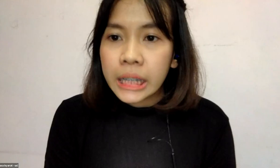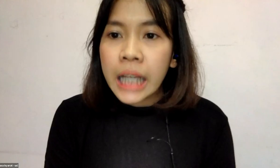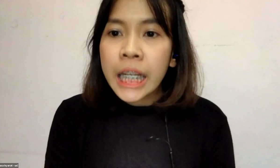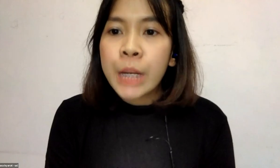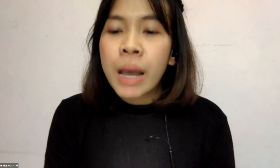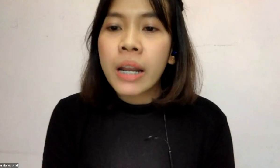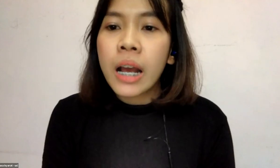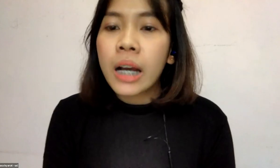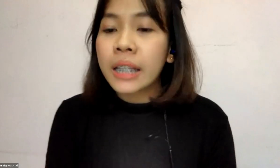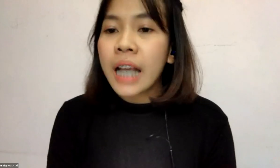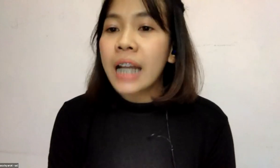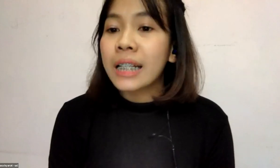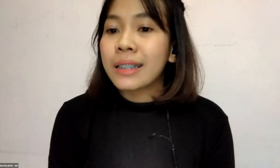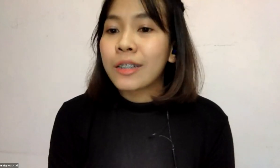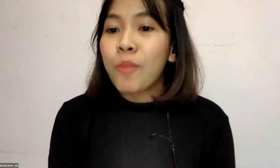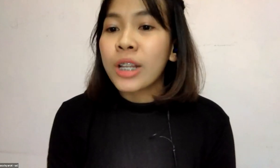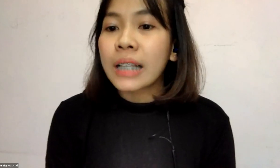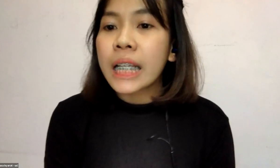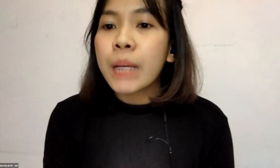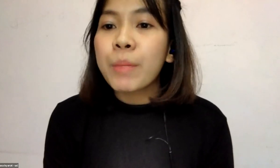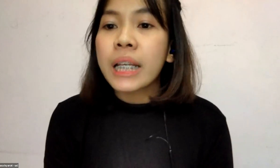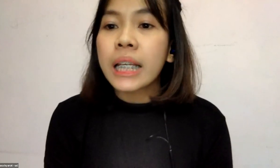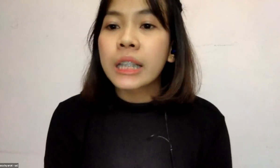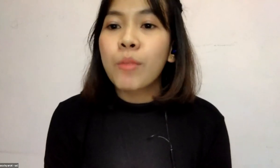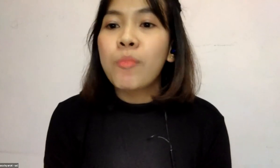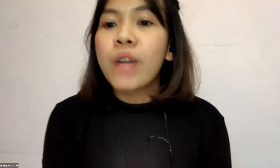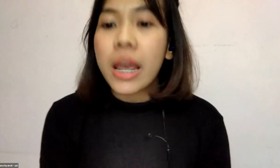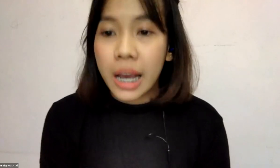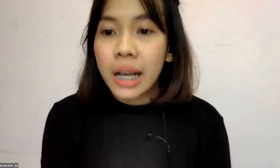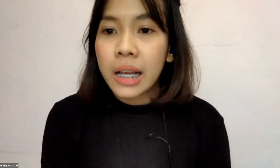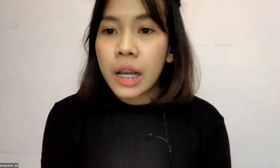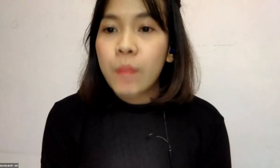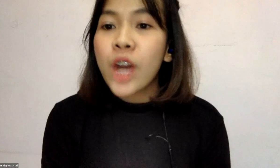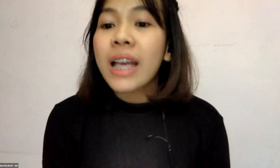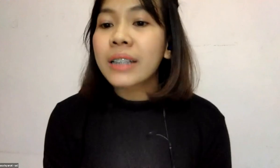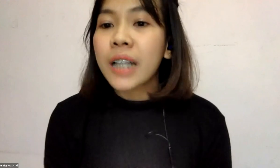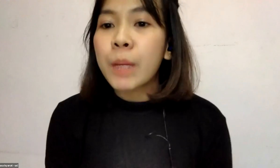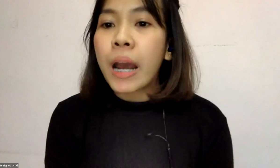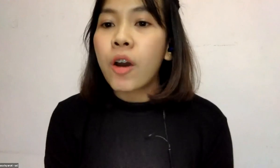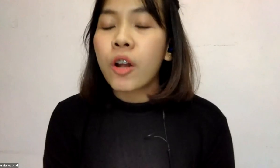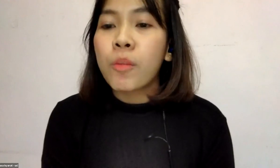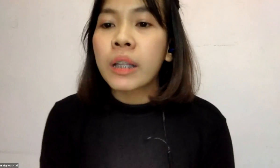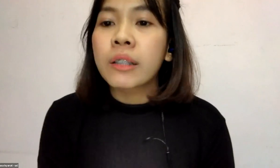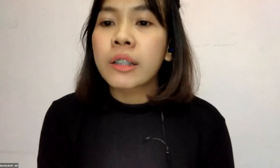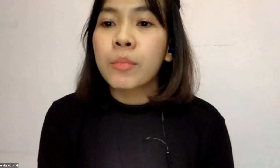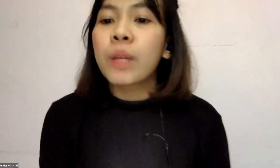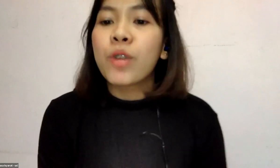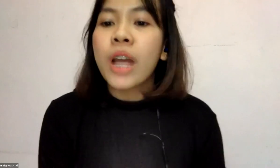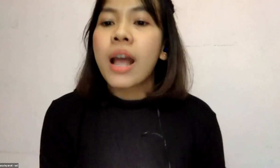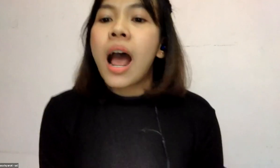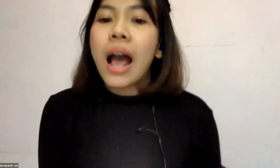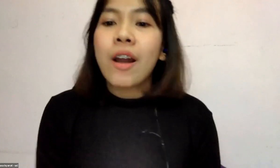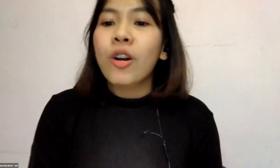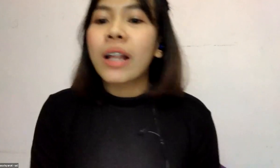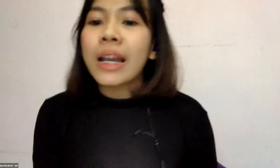jadi dimana ketika ada komunitas ini memiliki sebuah budaya-budaya yang sering dipakai oleh komunitas tersebut